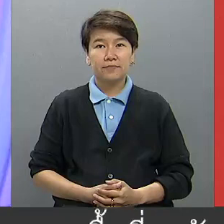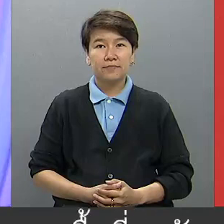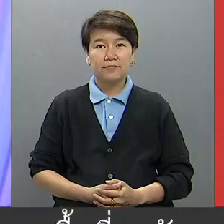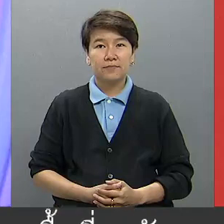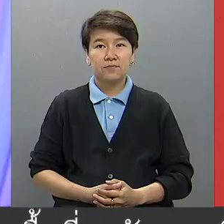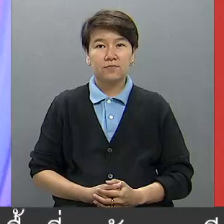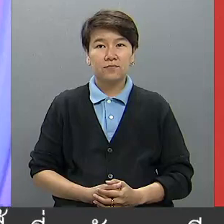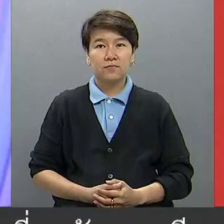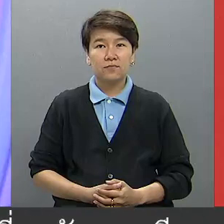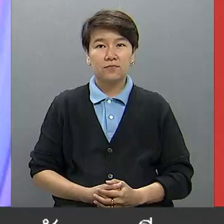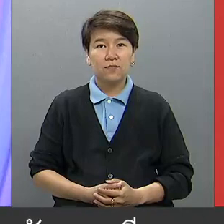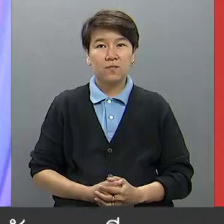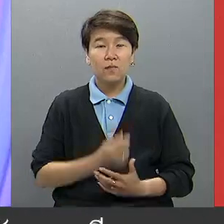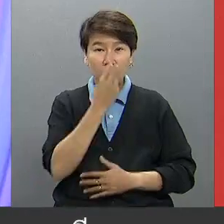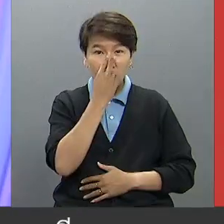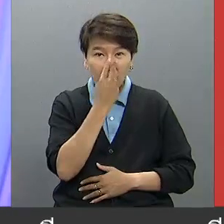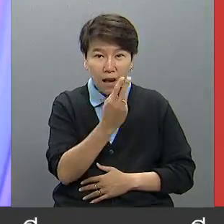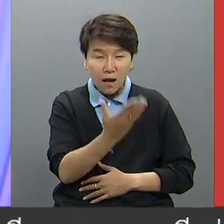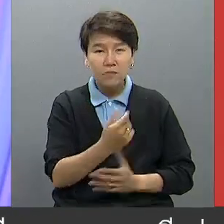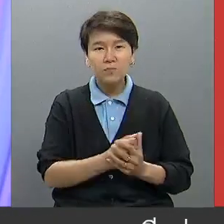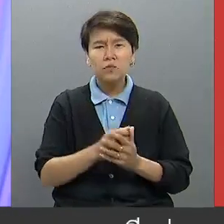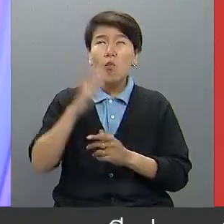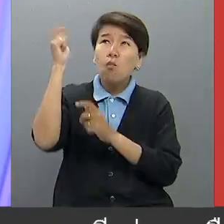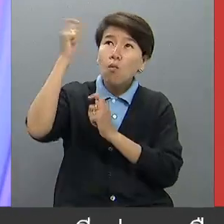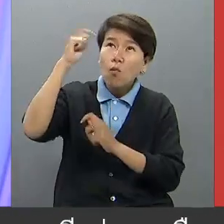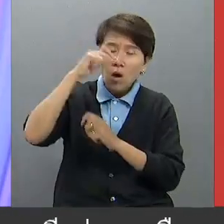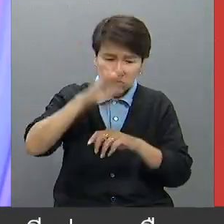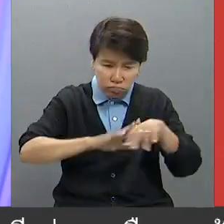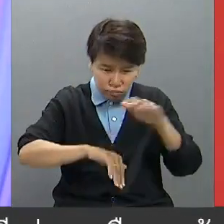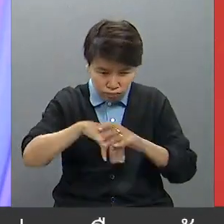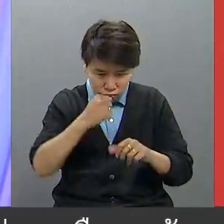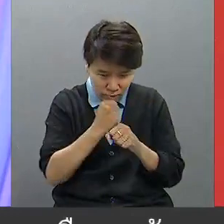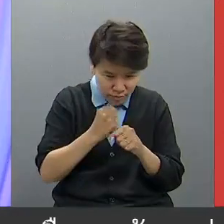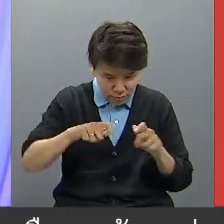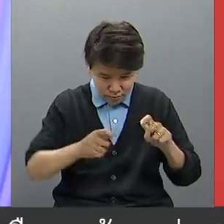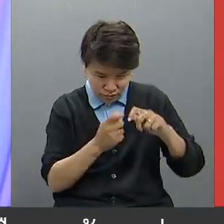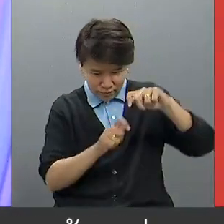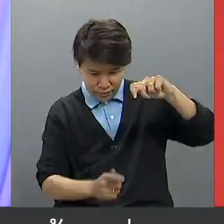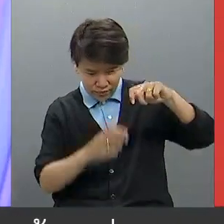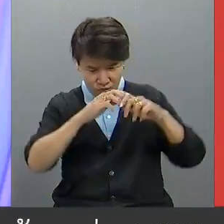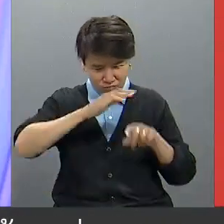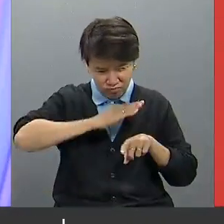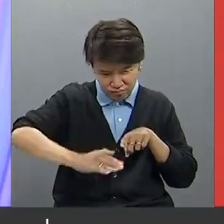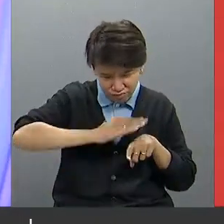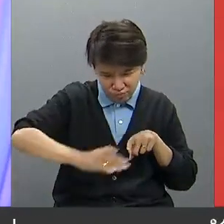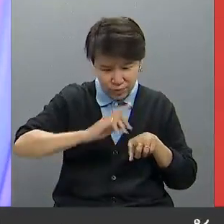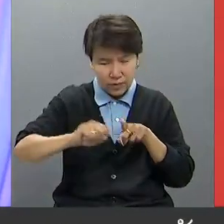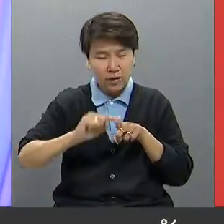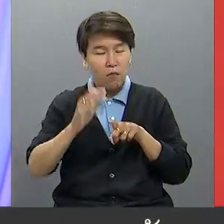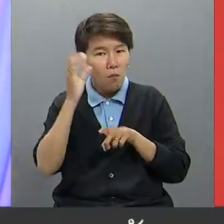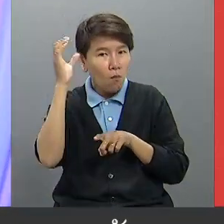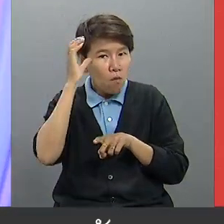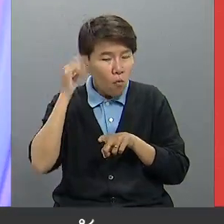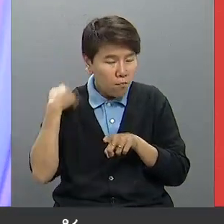ก็จะเห็นได้ว่าการทำว่าวนั้นก็ไม่ใช่เรื่องง่ายนะครับอาจจะต้องอาศัยทั้งองค์ความรู้ในการประกอบว่าวการออกแบบและที่ส